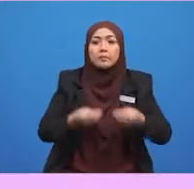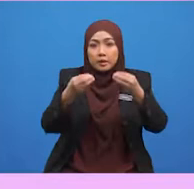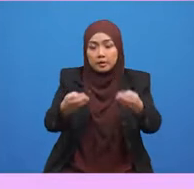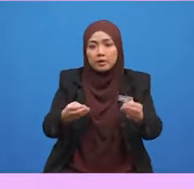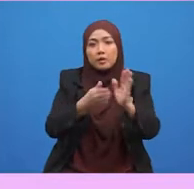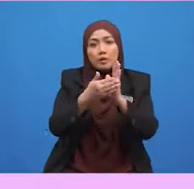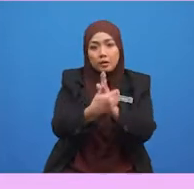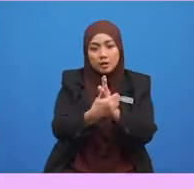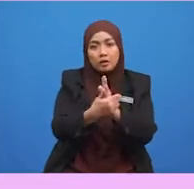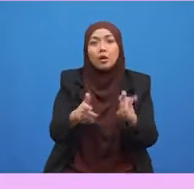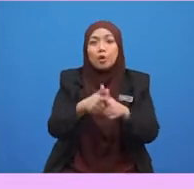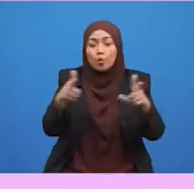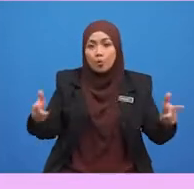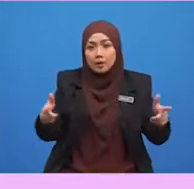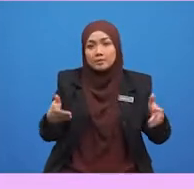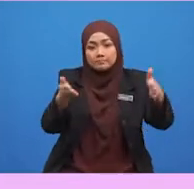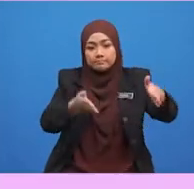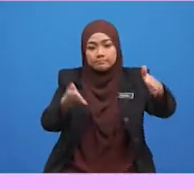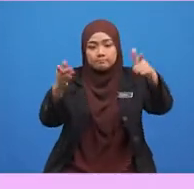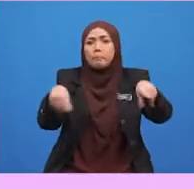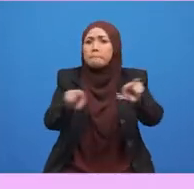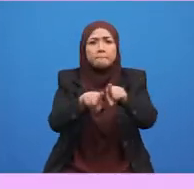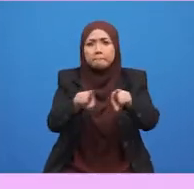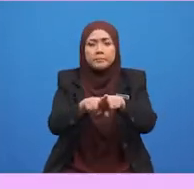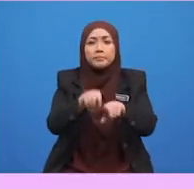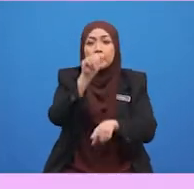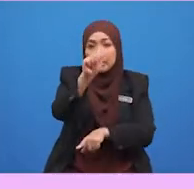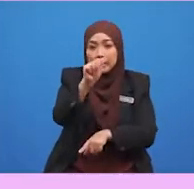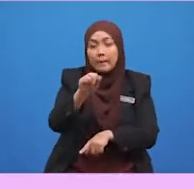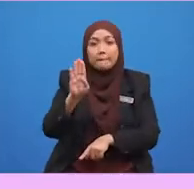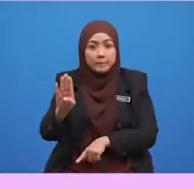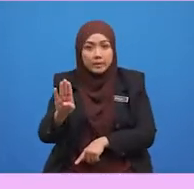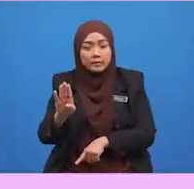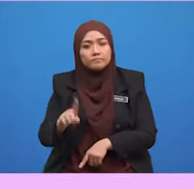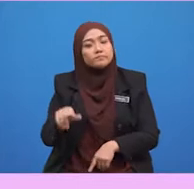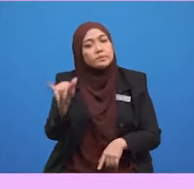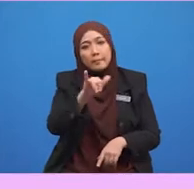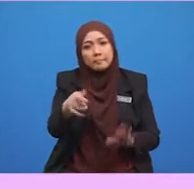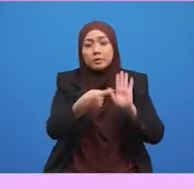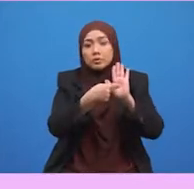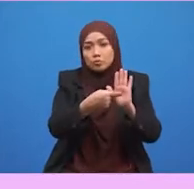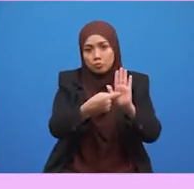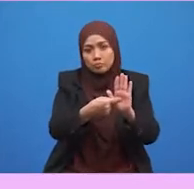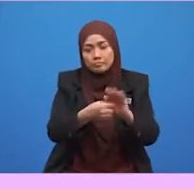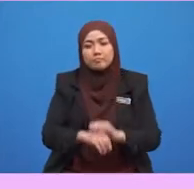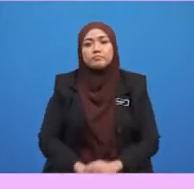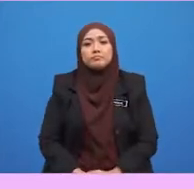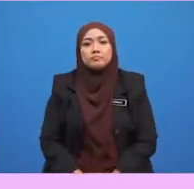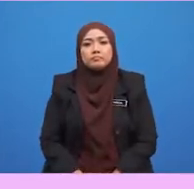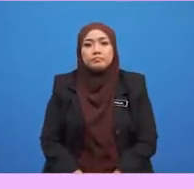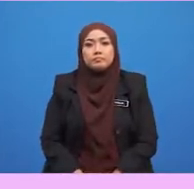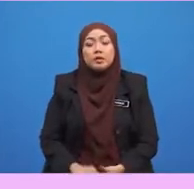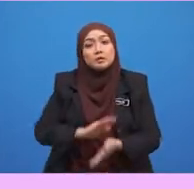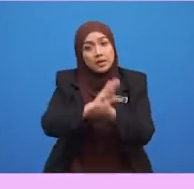oleh luas segi empat selari sama dengan AB seperti pada paparan yang ditunjukkan.